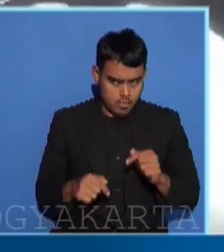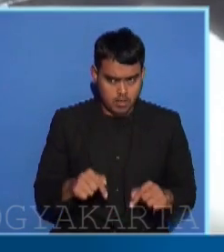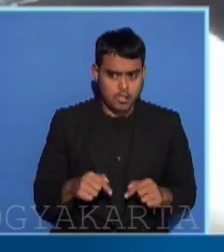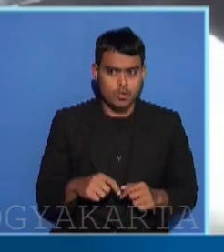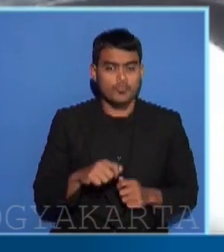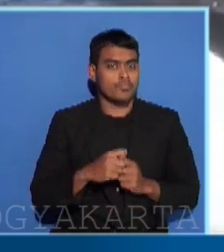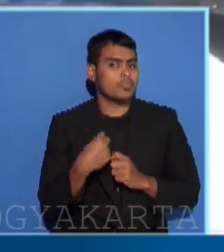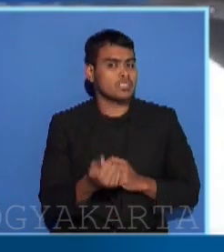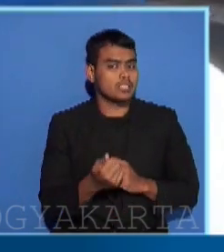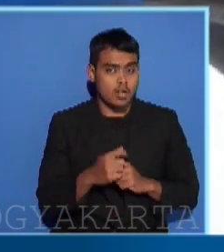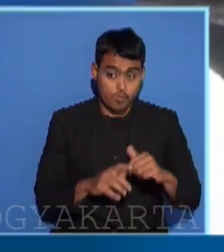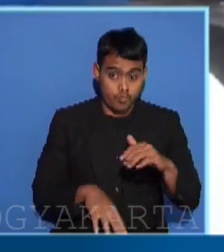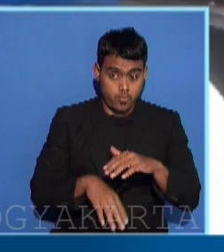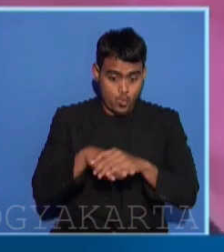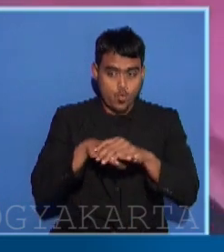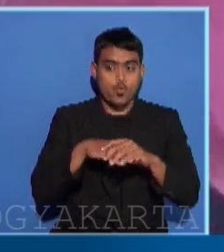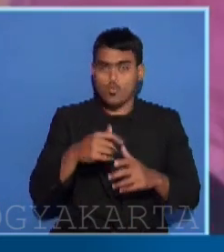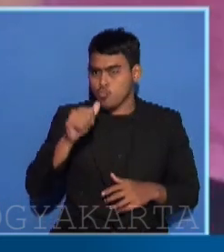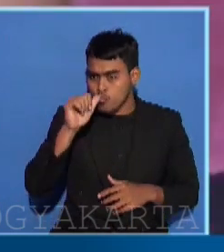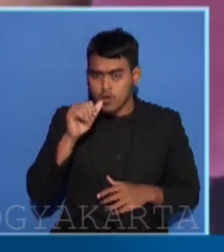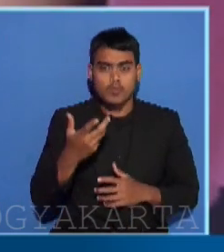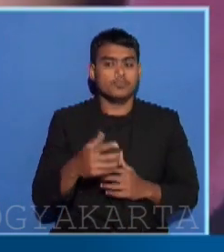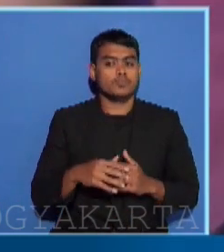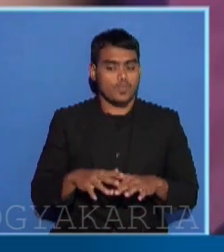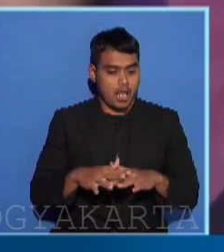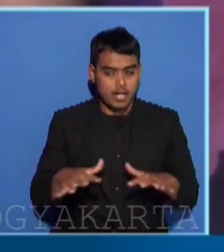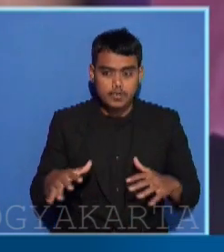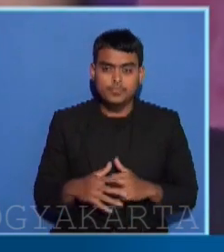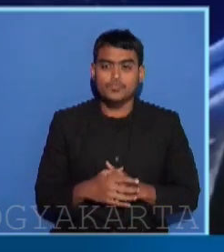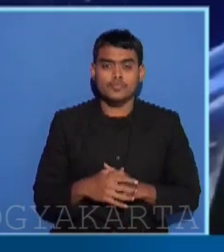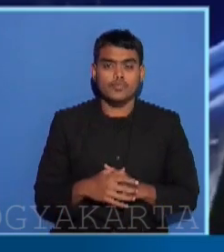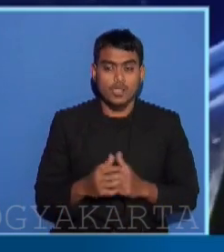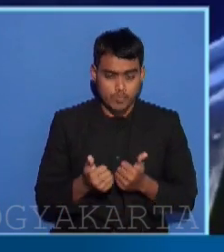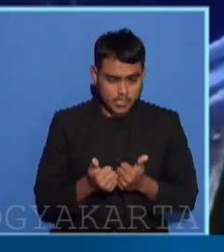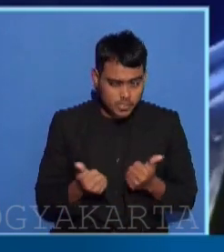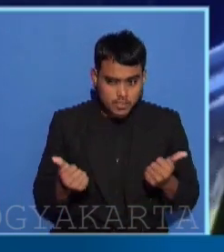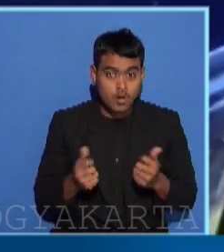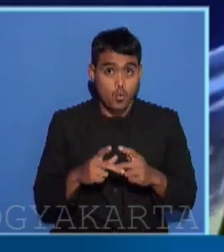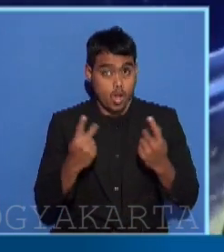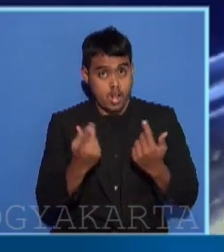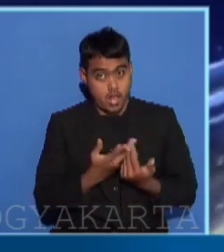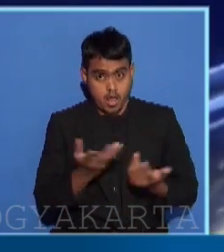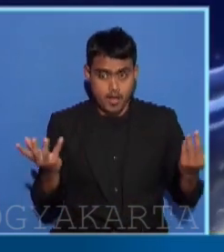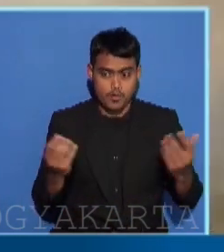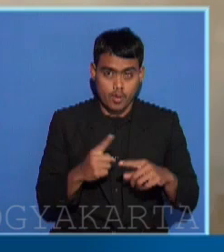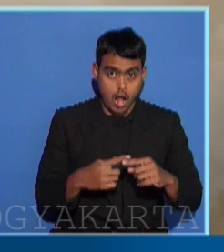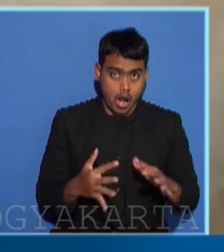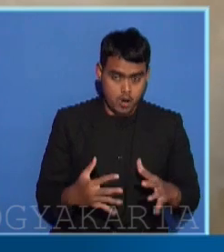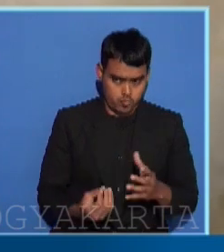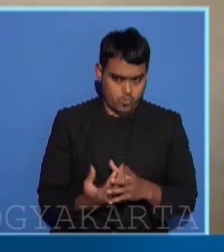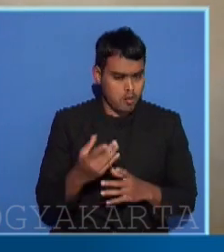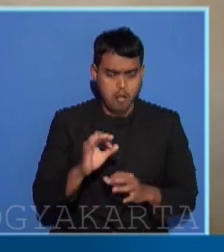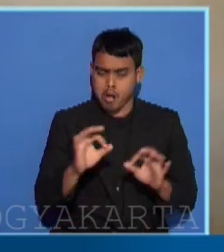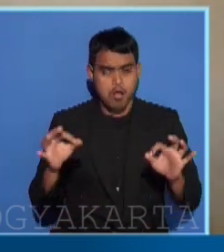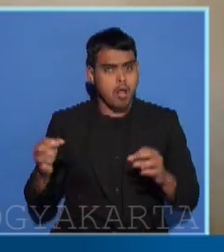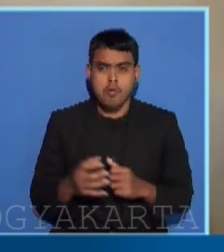pemenuhan kebutuhan air keluarga kondisi ini diperparah dengan tidak adanya sumber air baku di wilayah ini karena itu